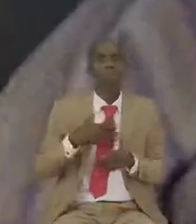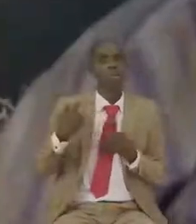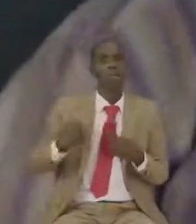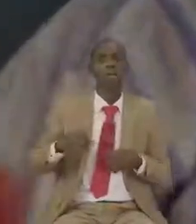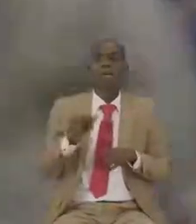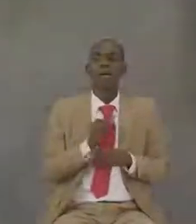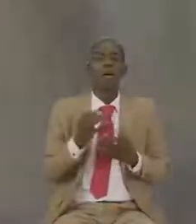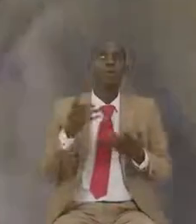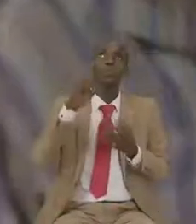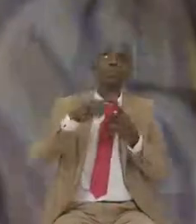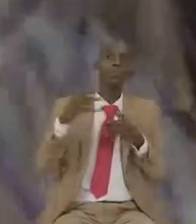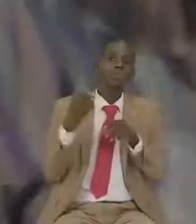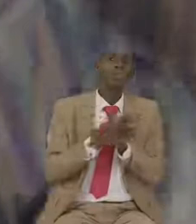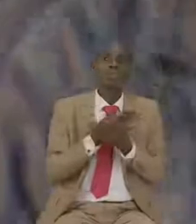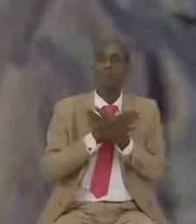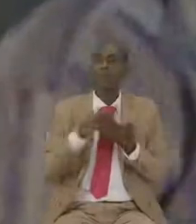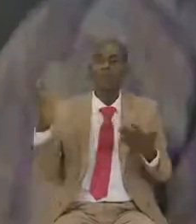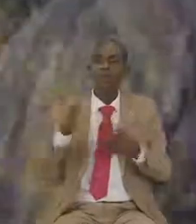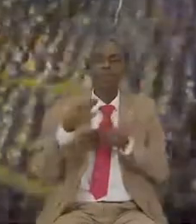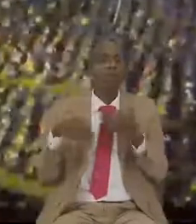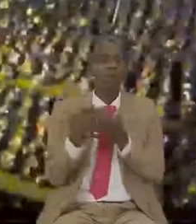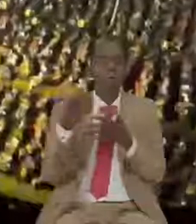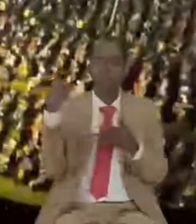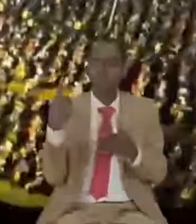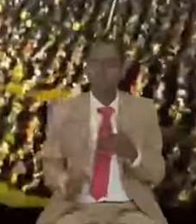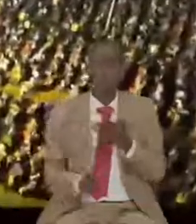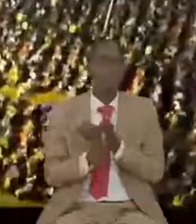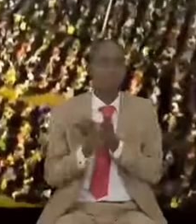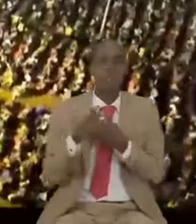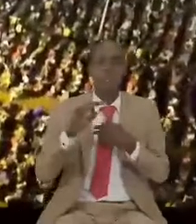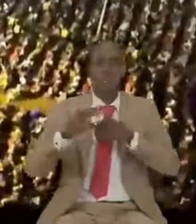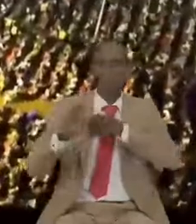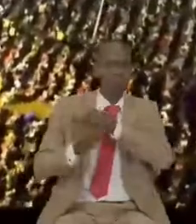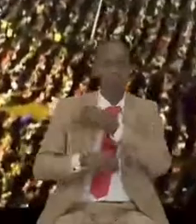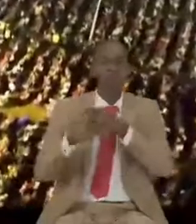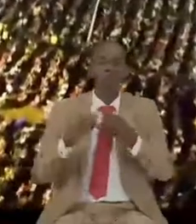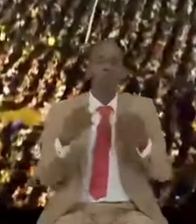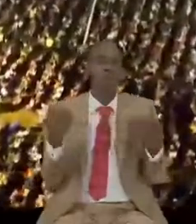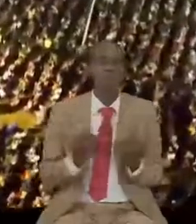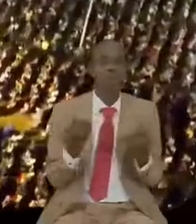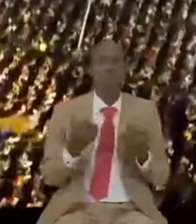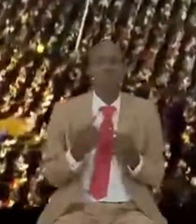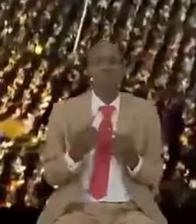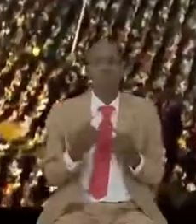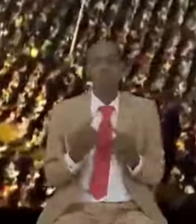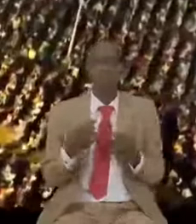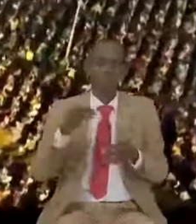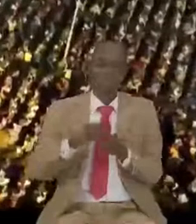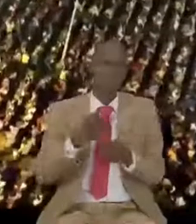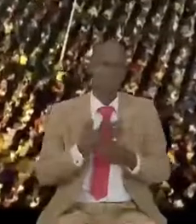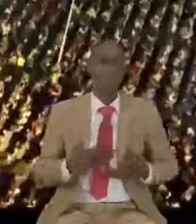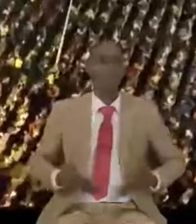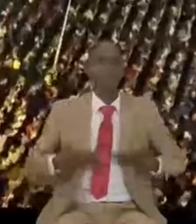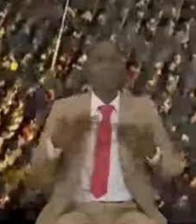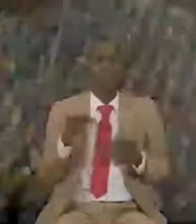la condamnation, la culpabilité de mon cœur. Je veux que tu ôtes la conséquence du péché et le